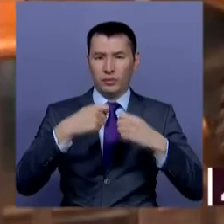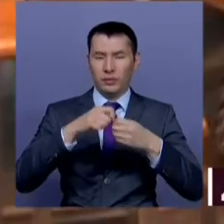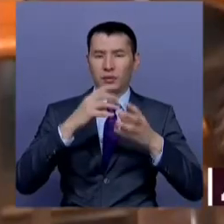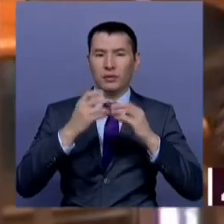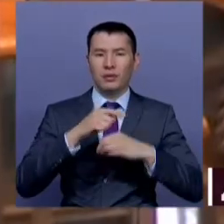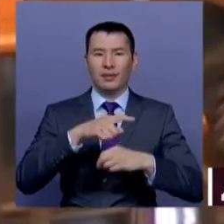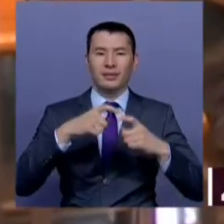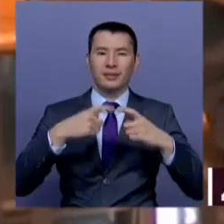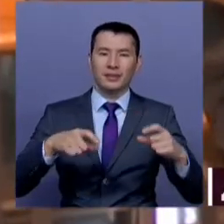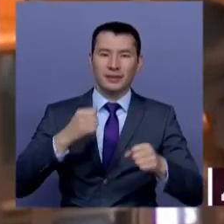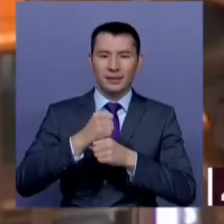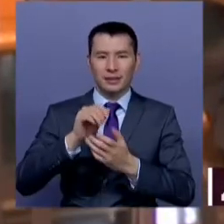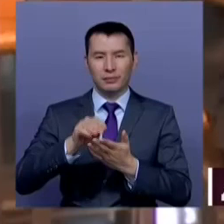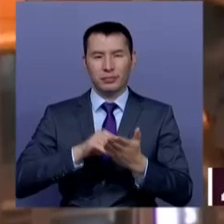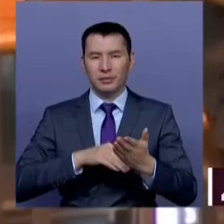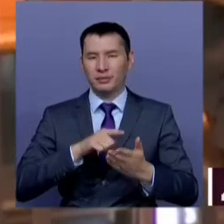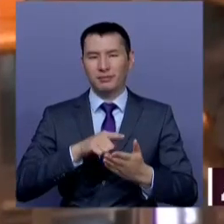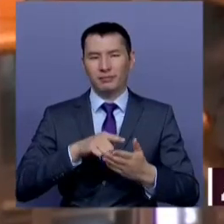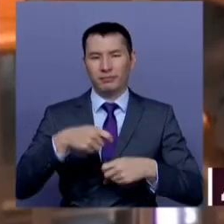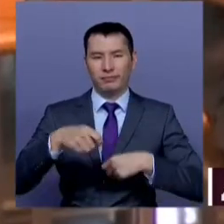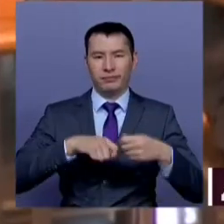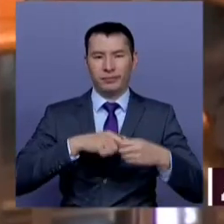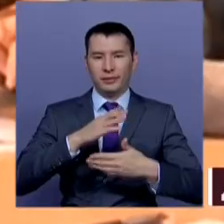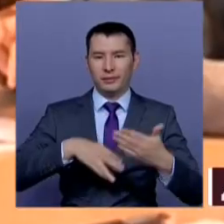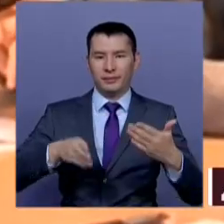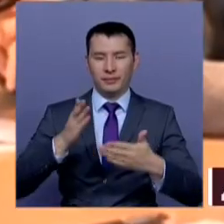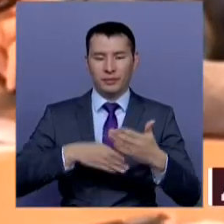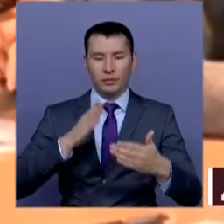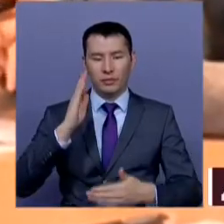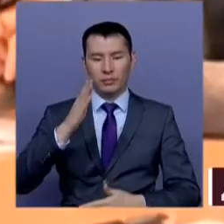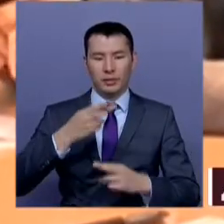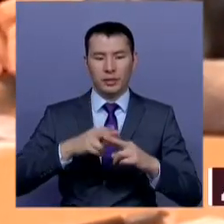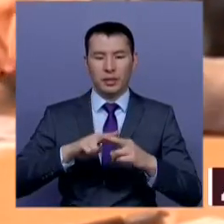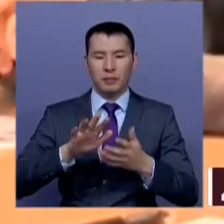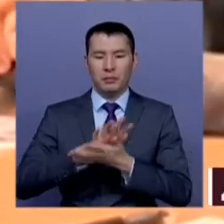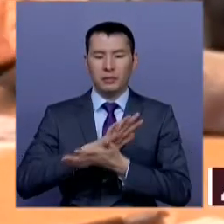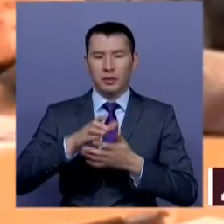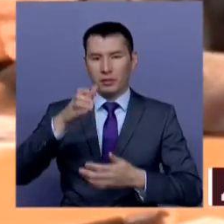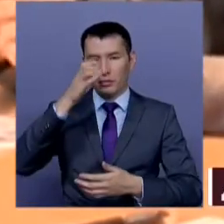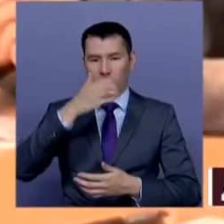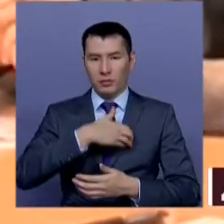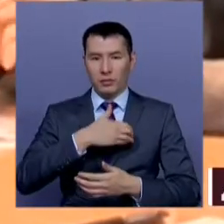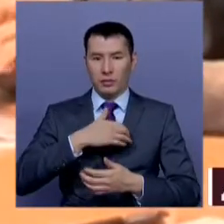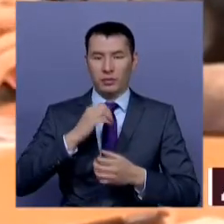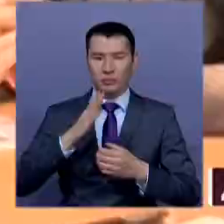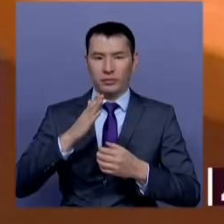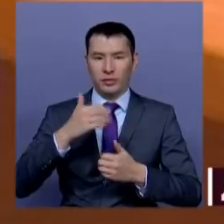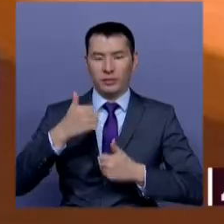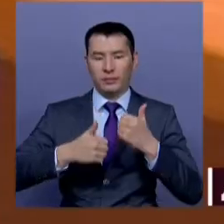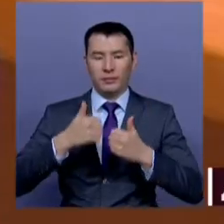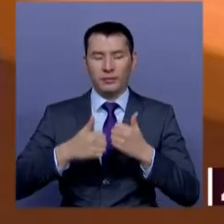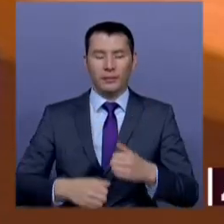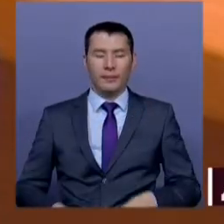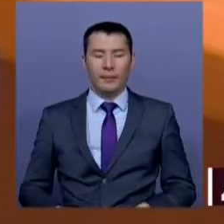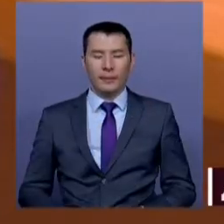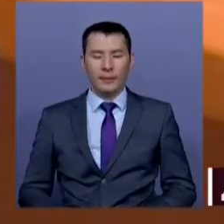результаты ЕНТ и присуждение образовательного гранта аннулируют. Конкурс же на бесплатное образование пройдет без привязки к языку обучения, сообщил